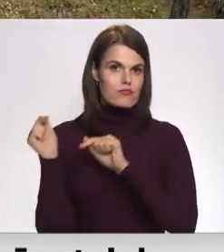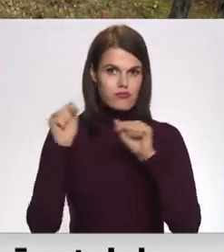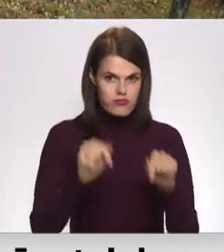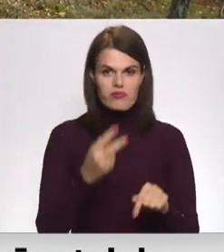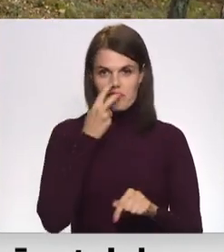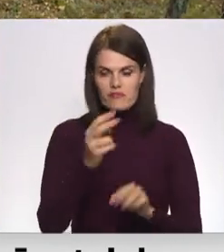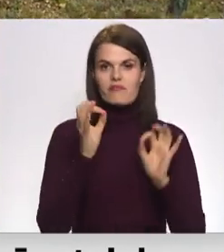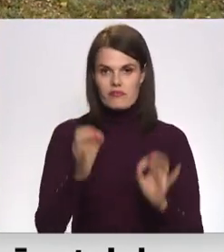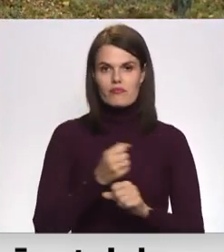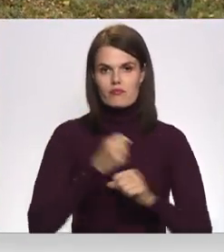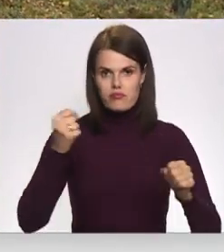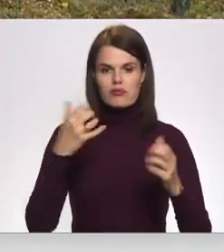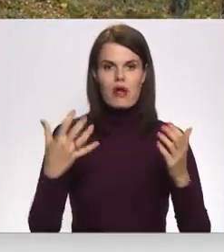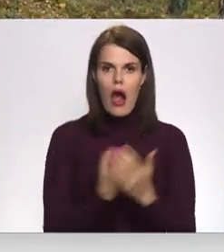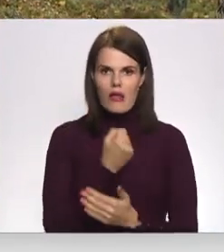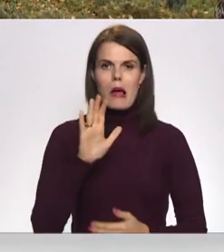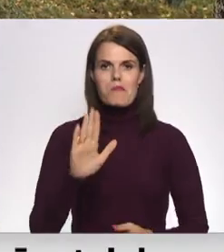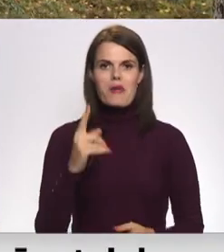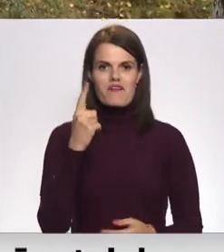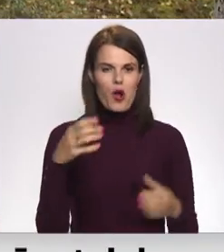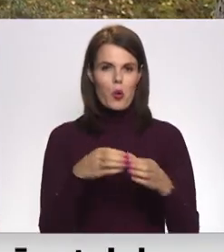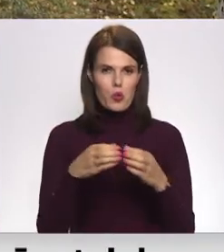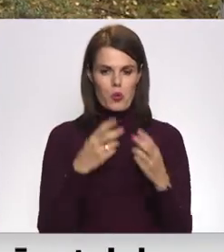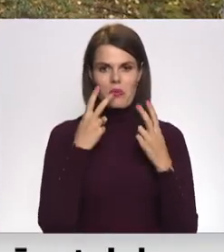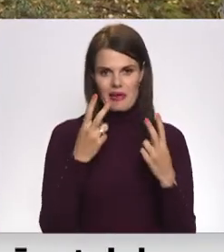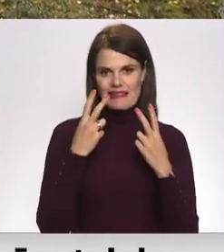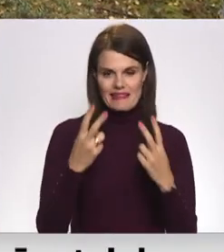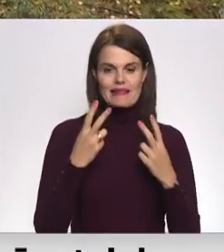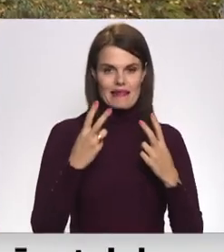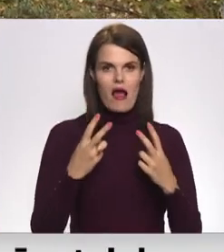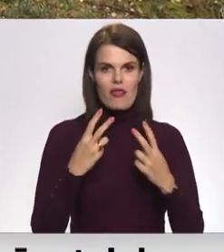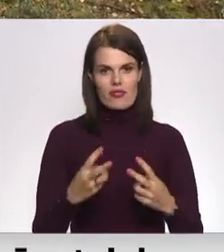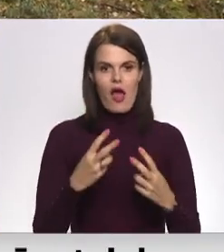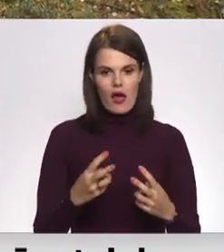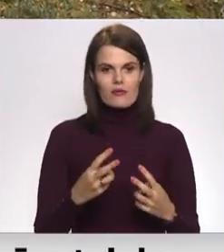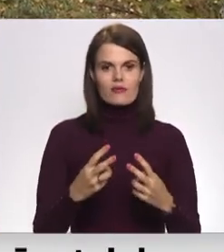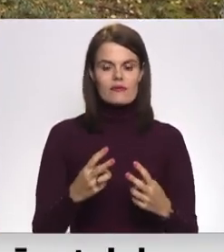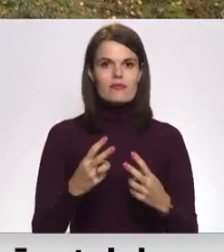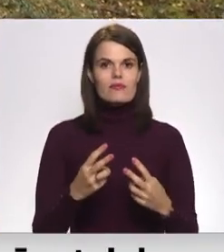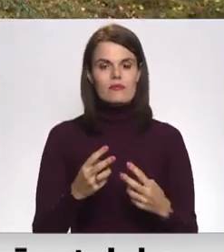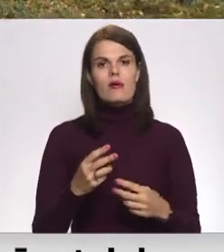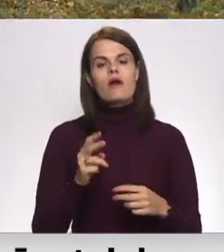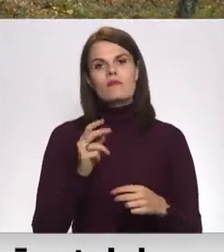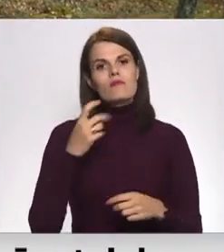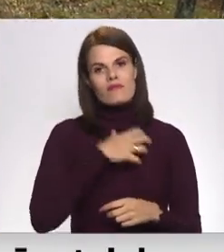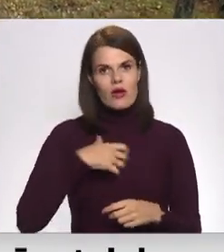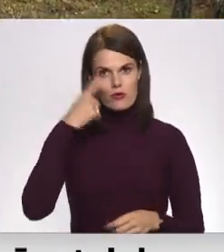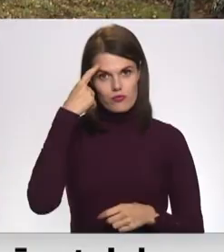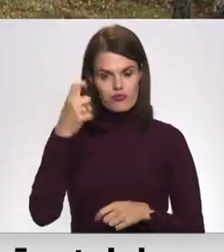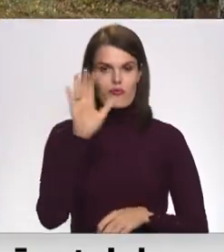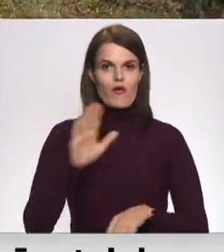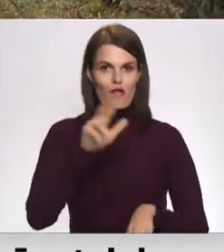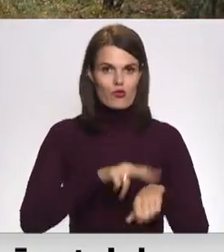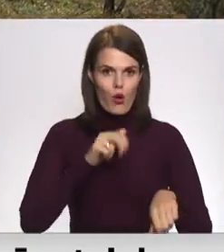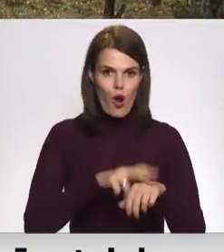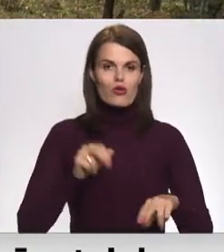ir atrasts mežā. B1 klases varētu būt izskatās. Nu, tad noziņo valsts policijai un bruņotajiem